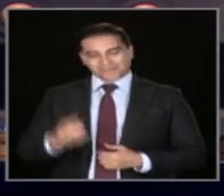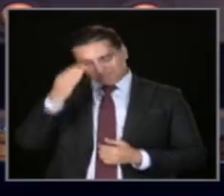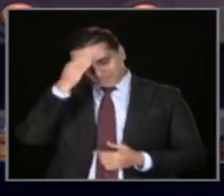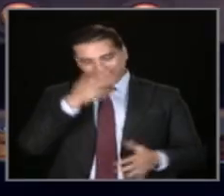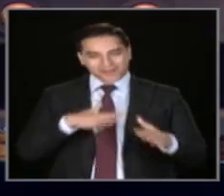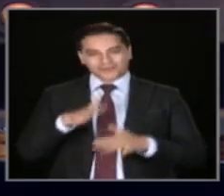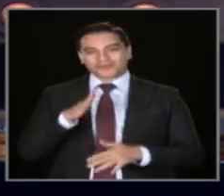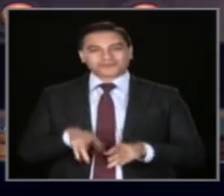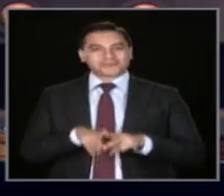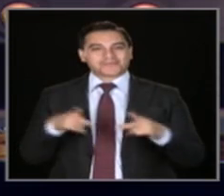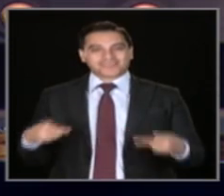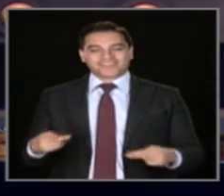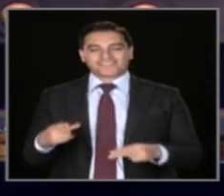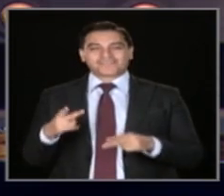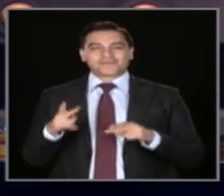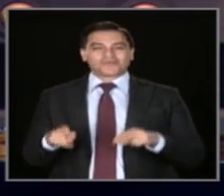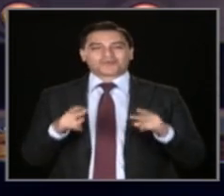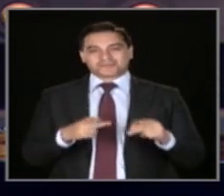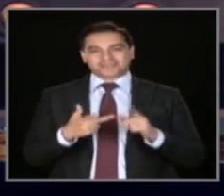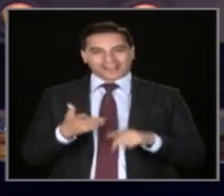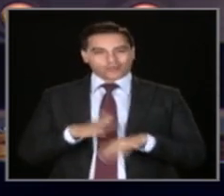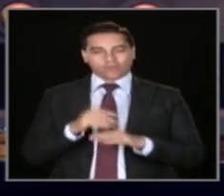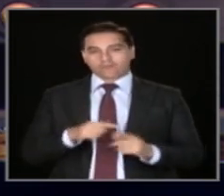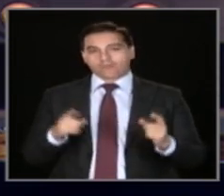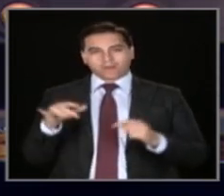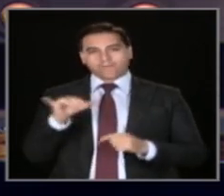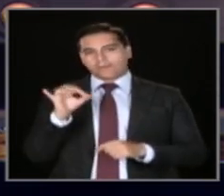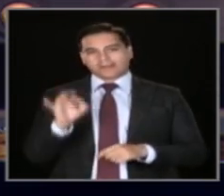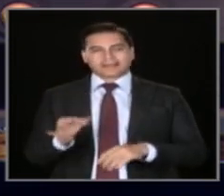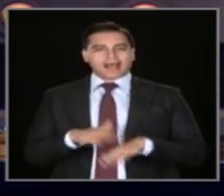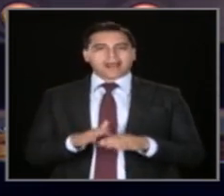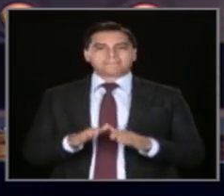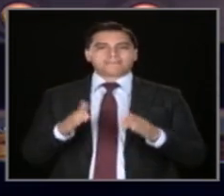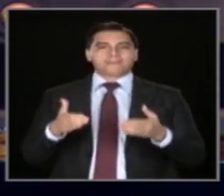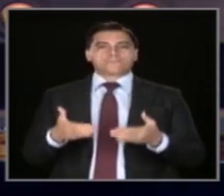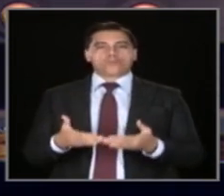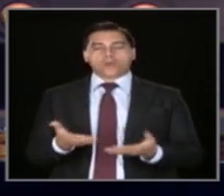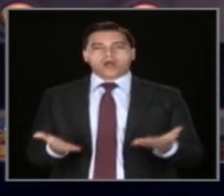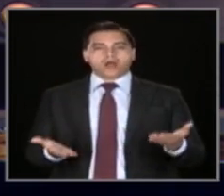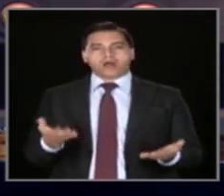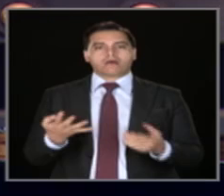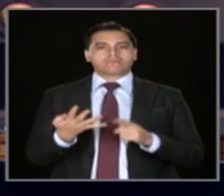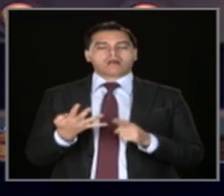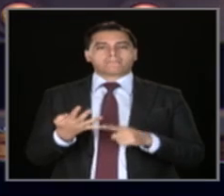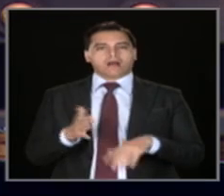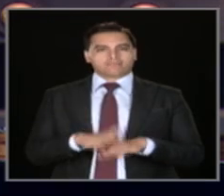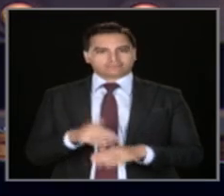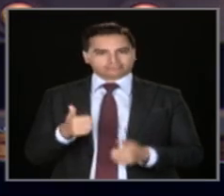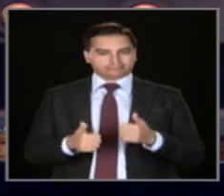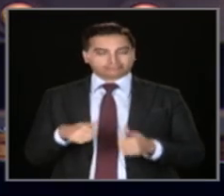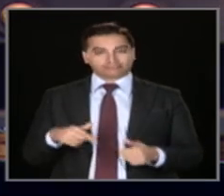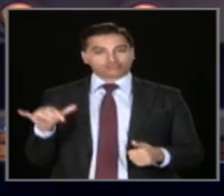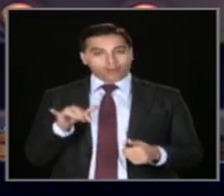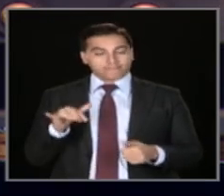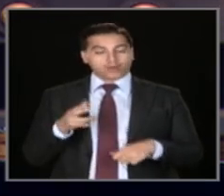العباقرة قادرون باختلاف الموسم الثالث ومباراة مهمة في المجموعة الرابعة. هي بس مش مهمة، هي مباراة